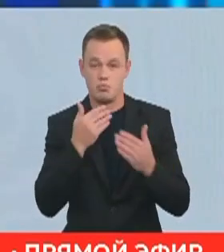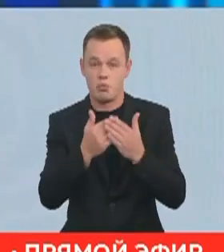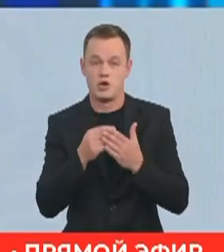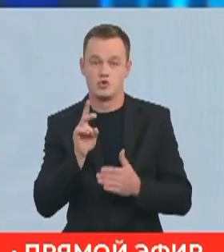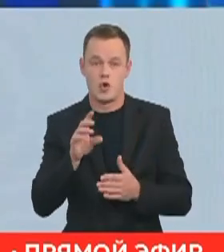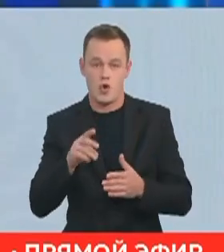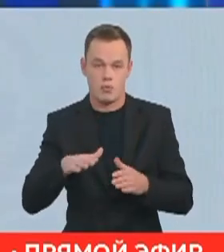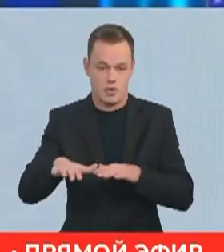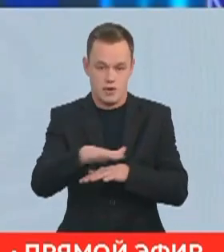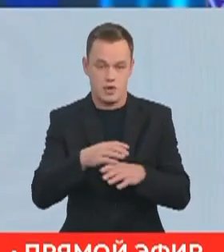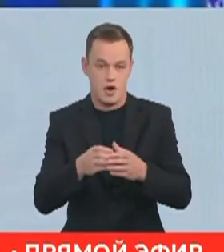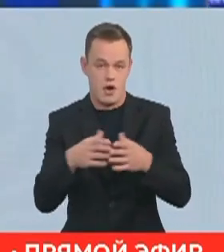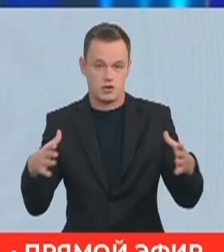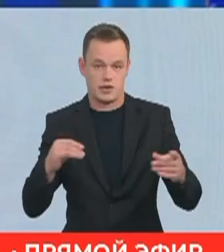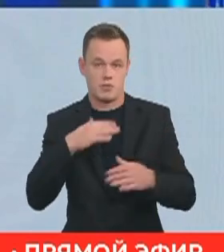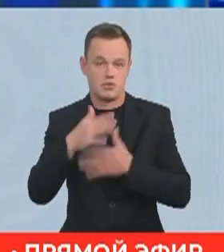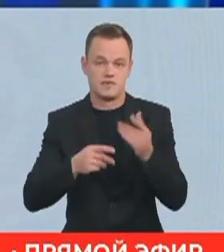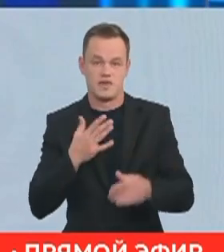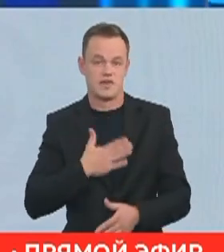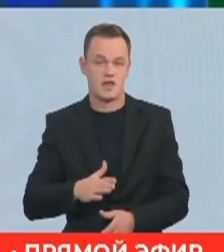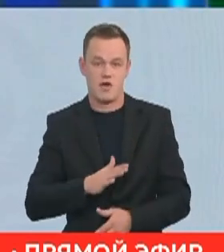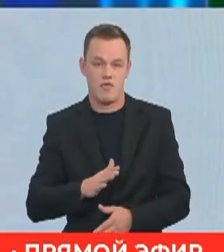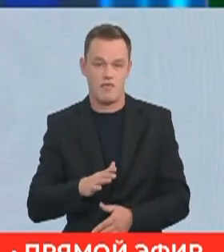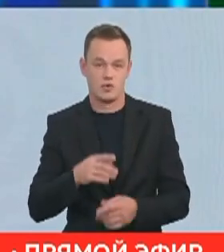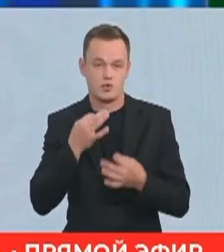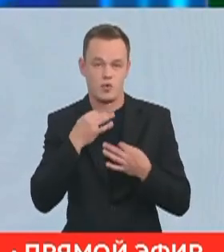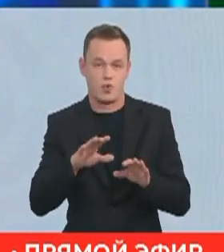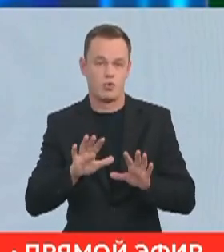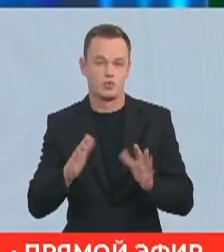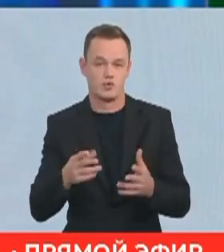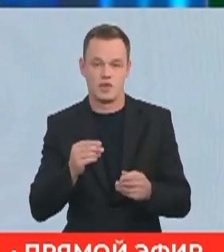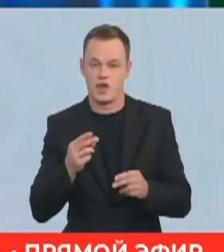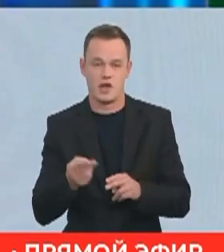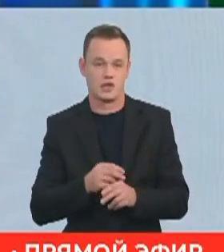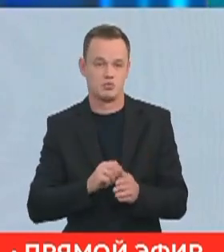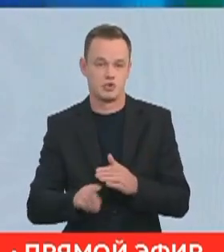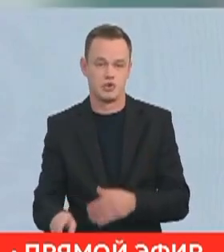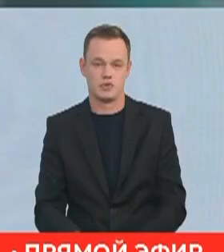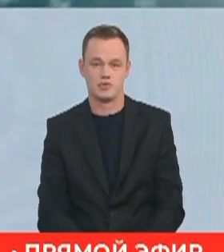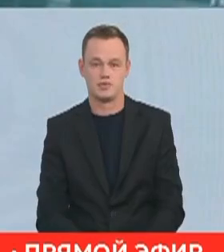территорию расширят, ведь беспорядков и недовольств при любом раскладе не избежать.